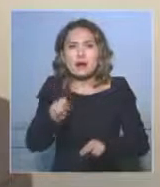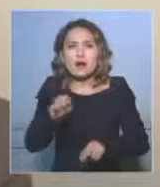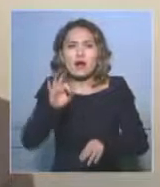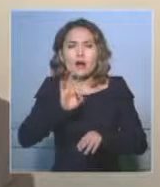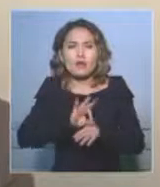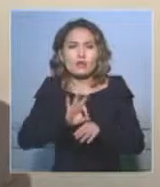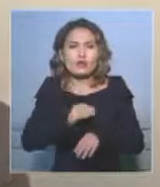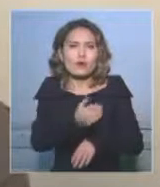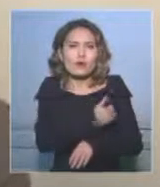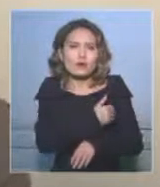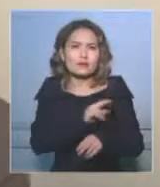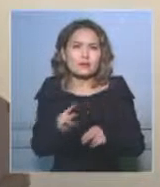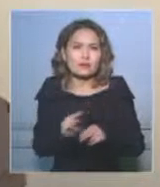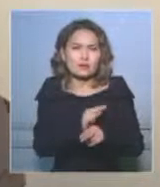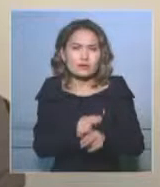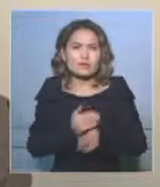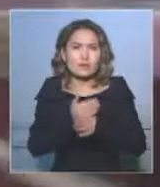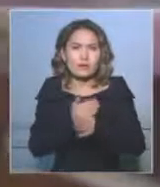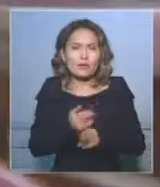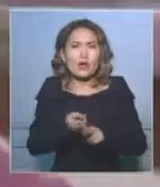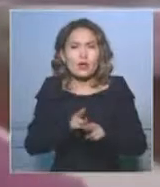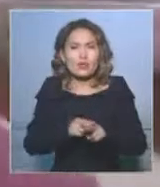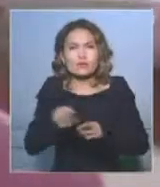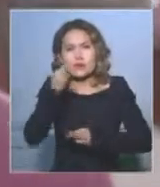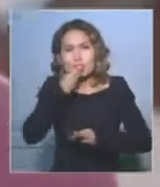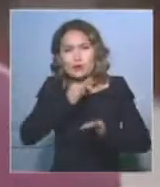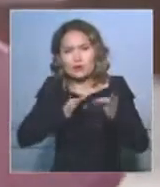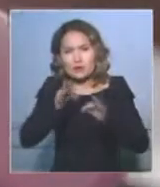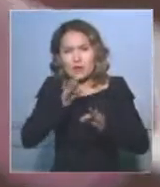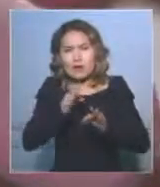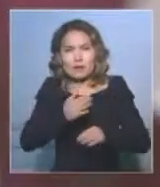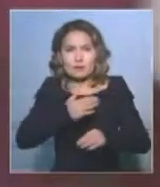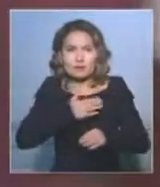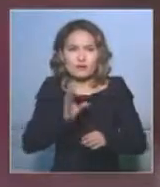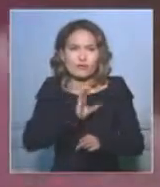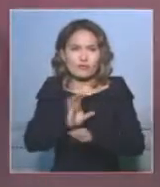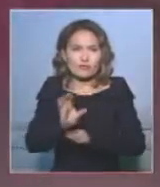қажет емес. Бізге клиникалық сынаманы өткізу шараларын тезірек ұйымдастыруға жәрдем керек.